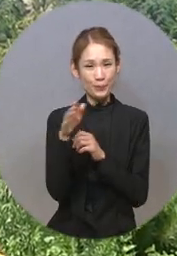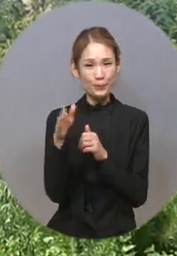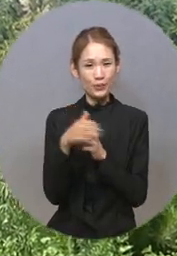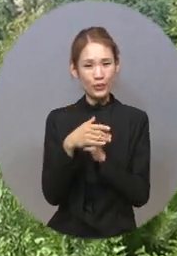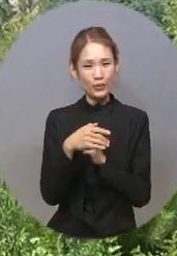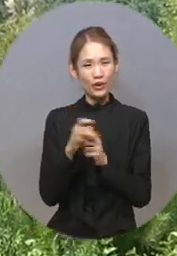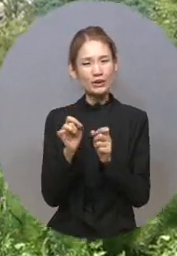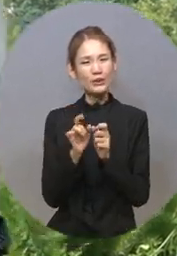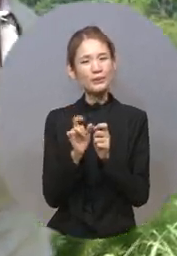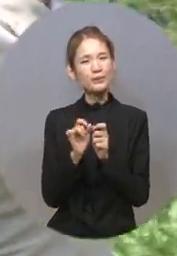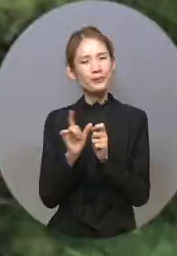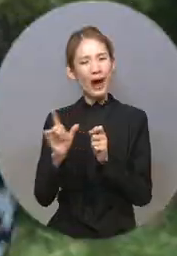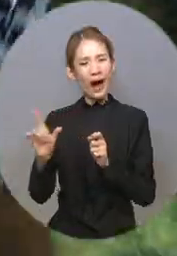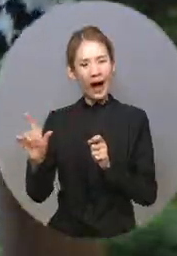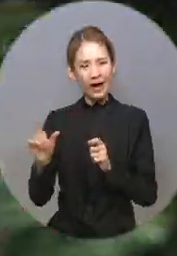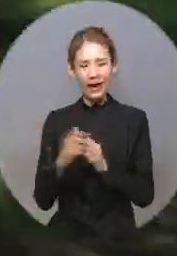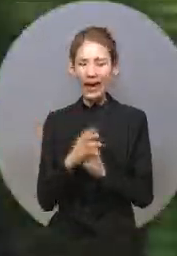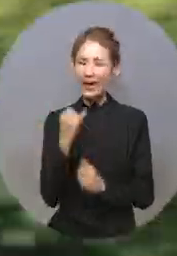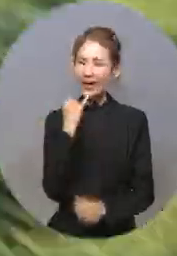좀 길었어. 아 괜찮아 괜찮아.